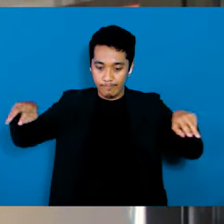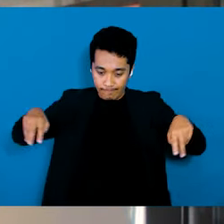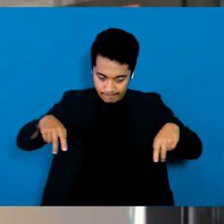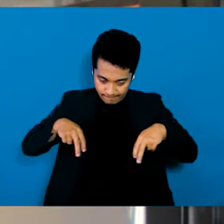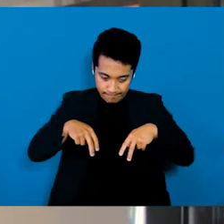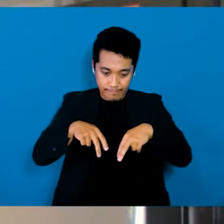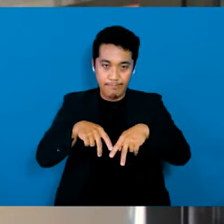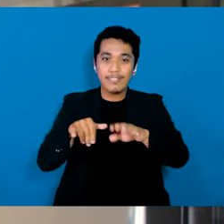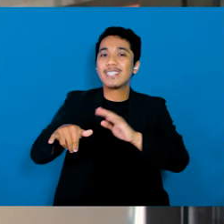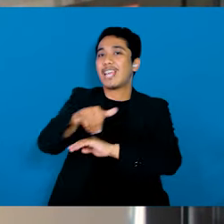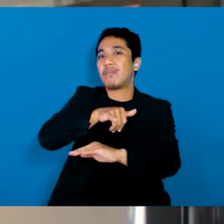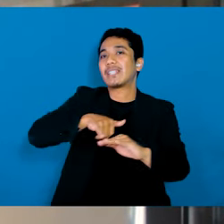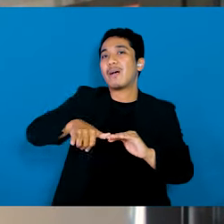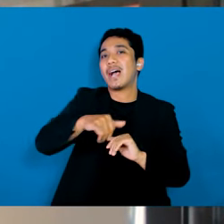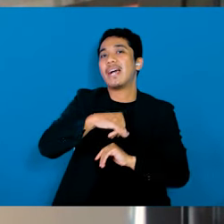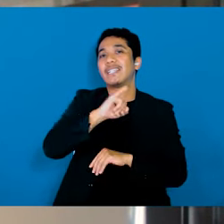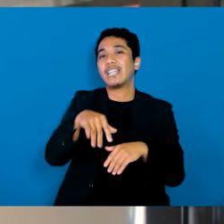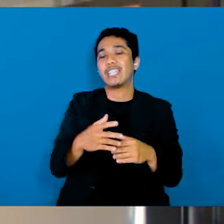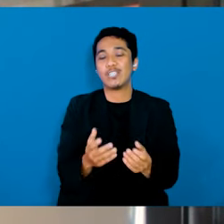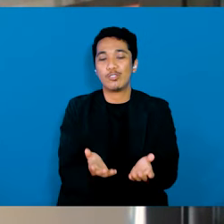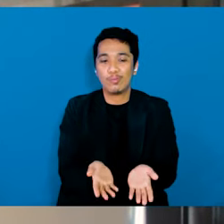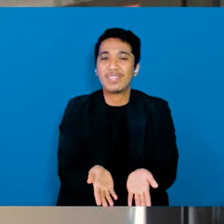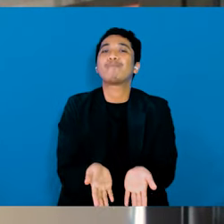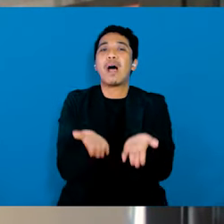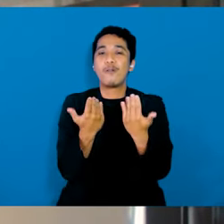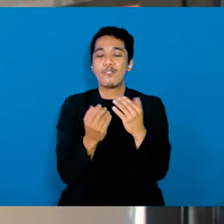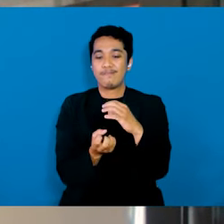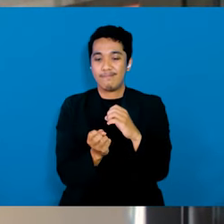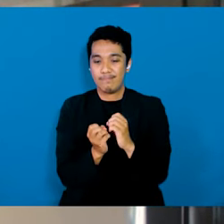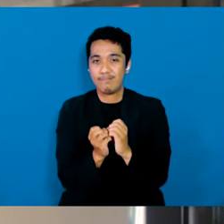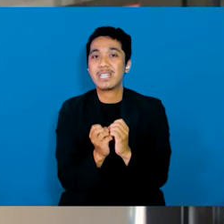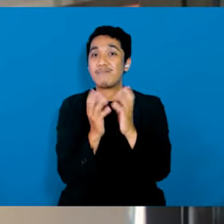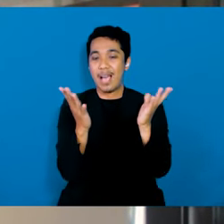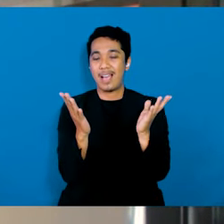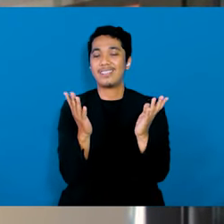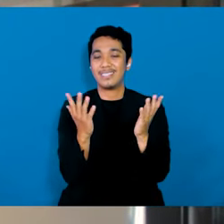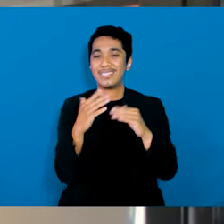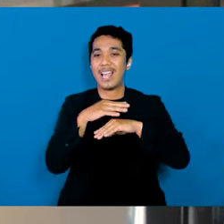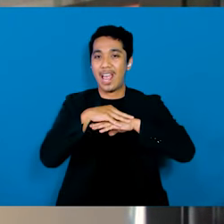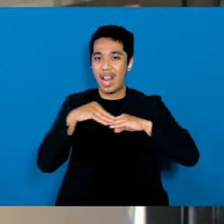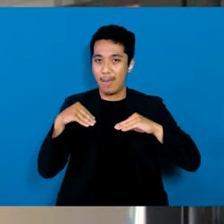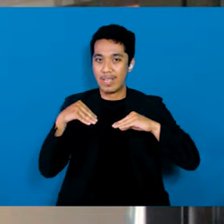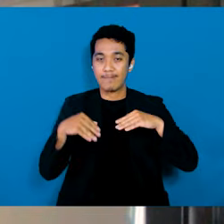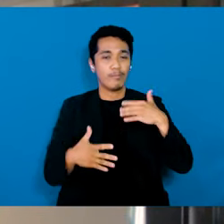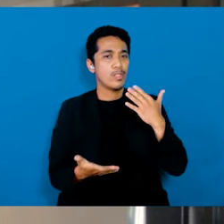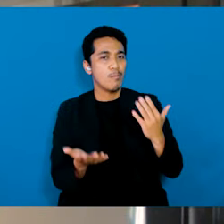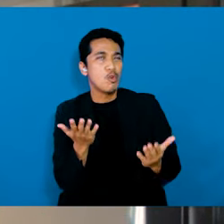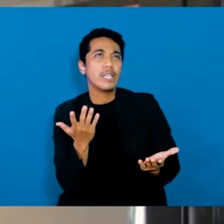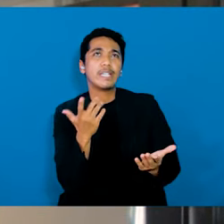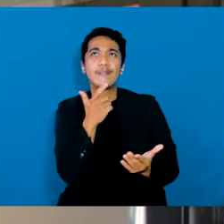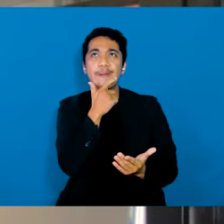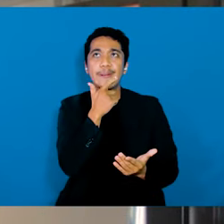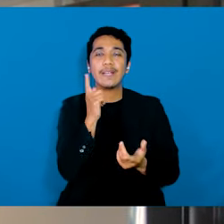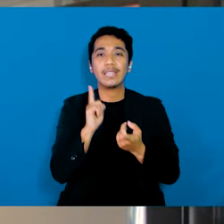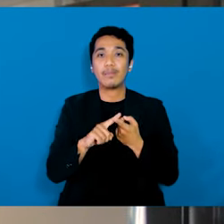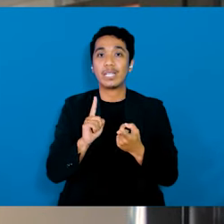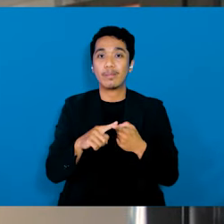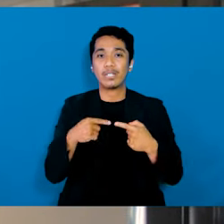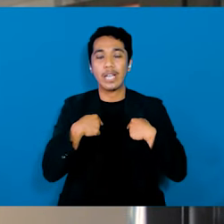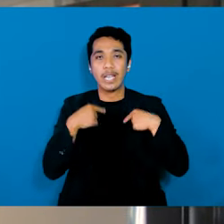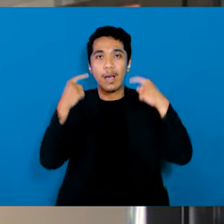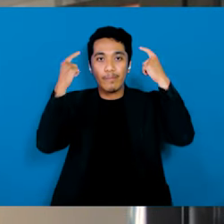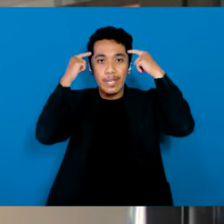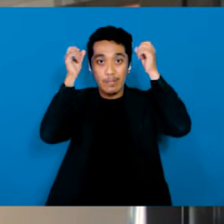melakune yo, kayak begitu. Jadi ini terbangun di apa namanya, di mungkin di pemikiran kawan-kawan